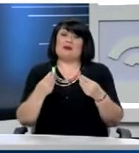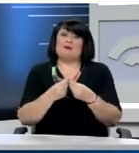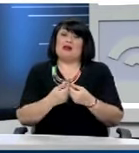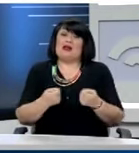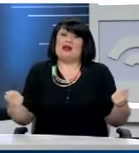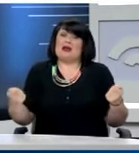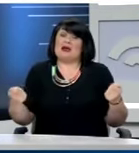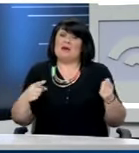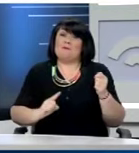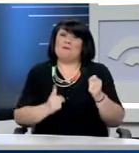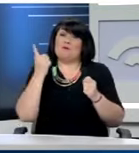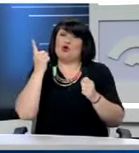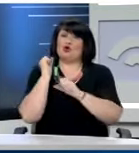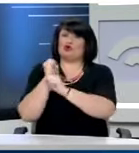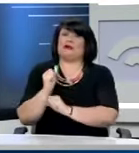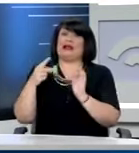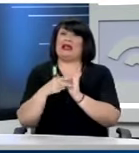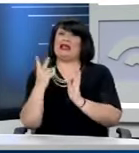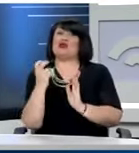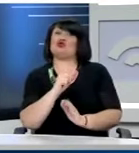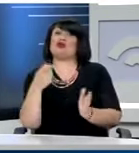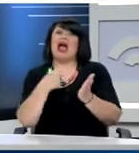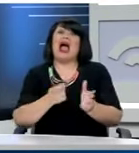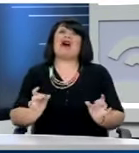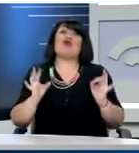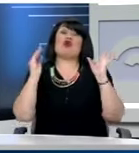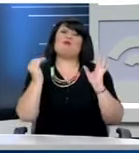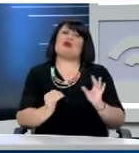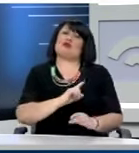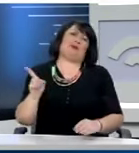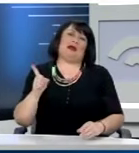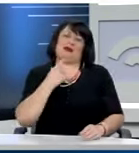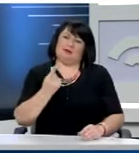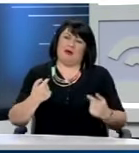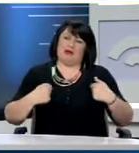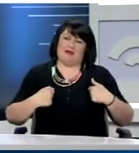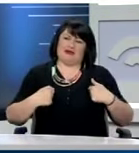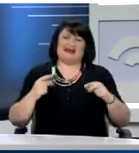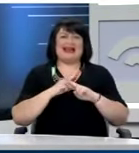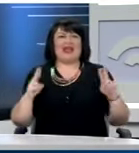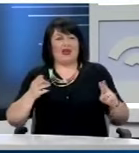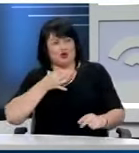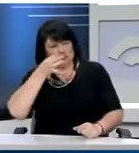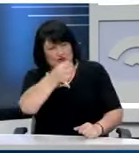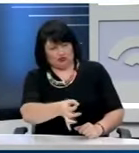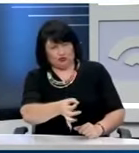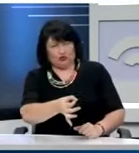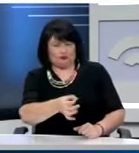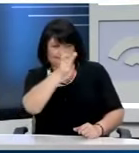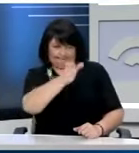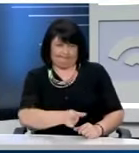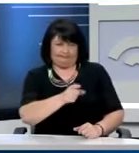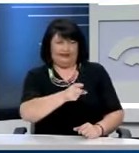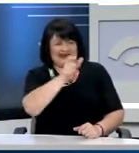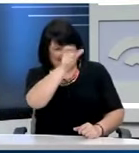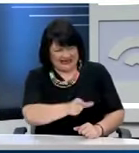1η-1η 2020. Δηλαδή, το αφορολόγητο, τη μείωση του αφορολόγητου. Θέλω να είμαι καθαρός μαζί σας ως προς αυτό και θέλω να